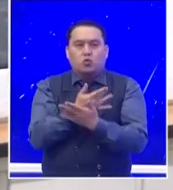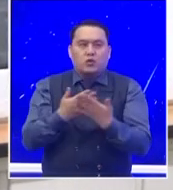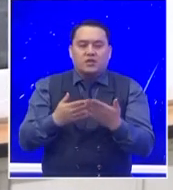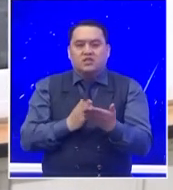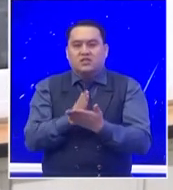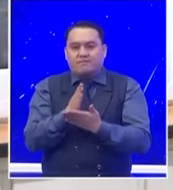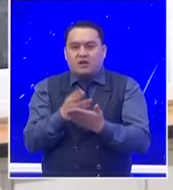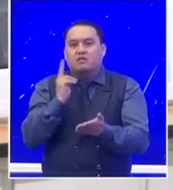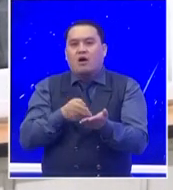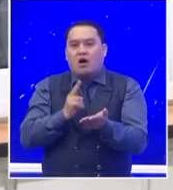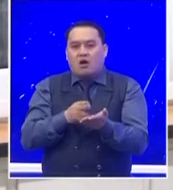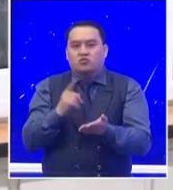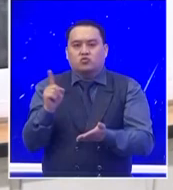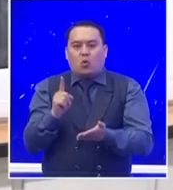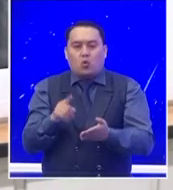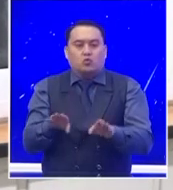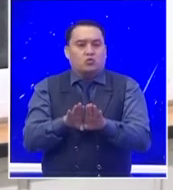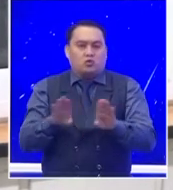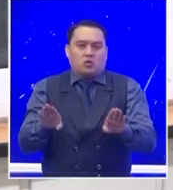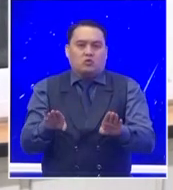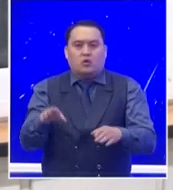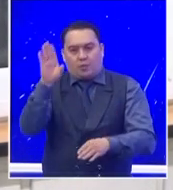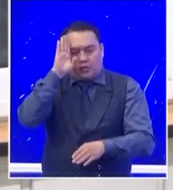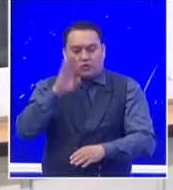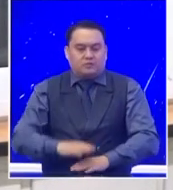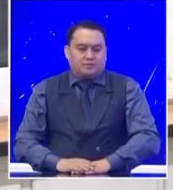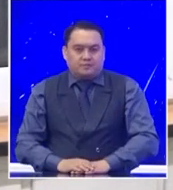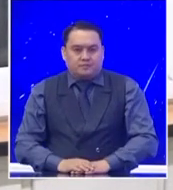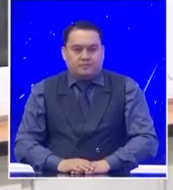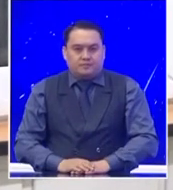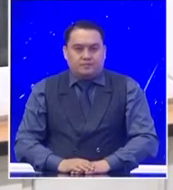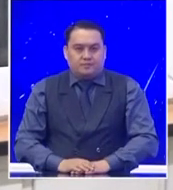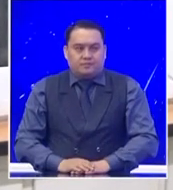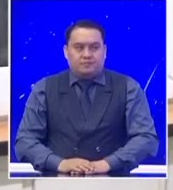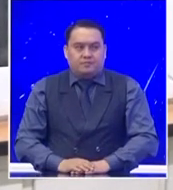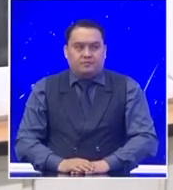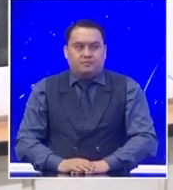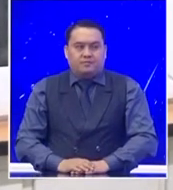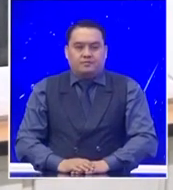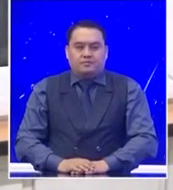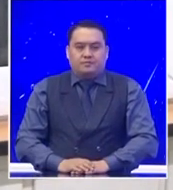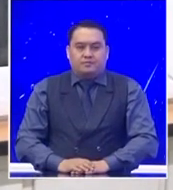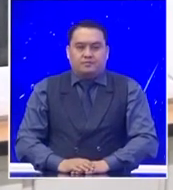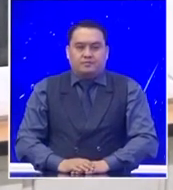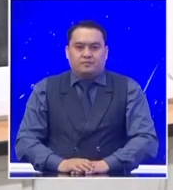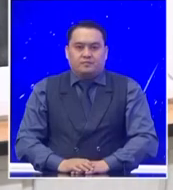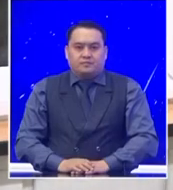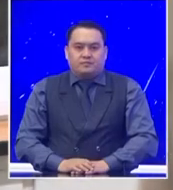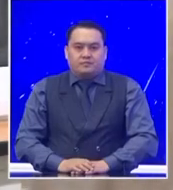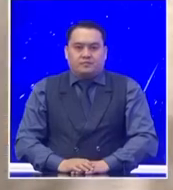жизни, доказывая, что она далеко не слабый пол. Гульмира Тимиргалиева, Ержан Дуйсен, телеканал ЖТСУ, Талдыкурган.